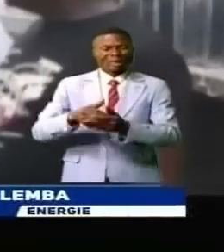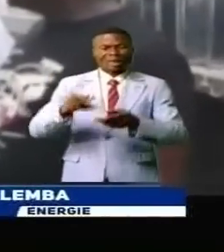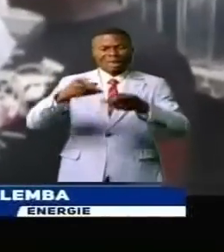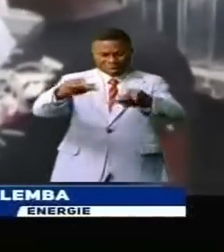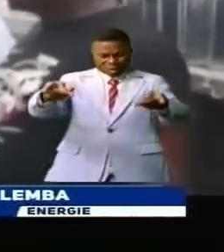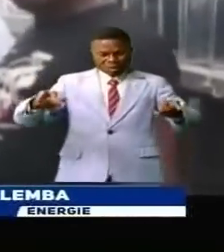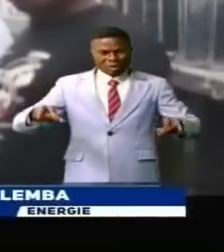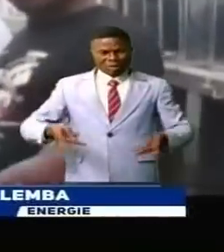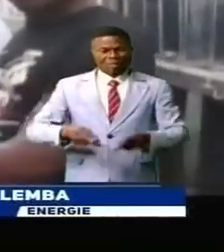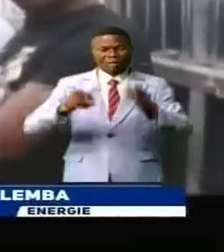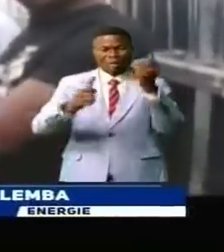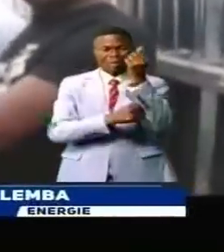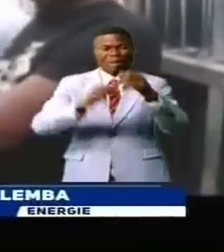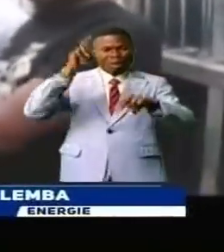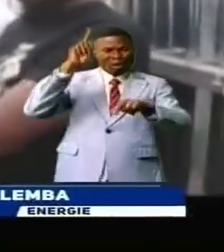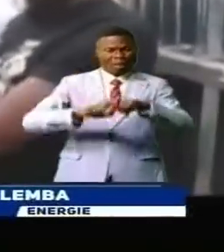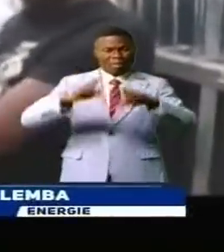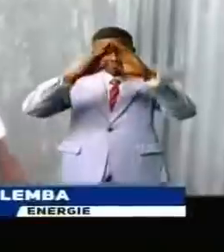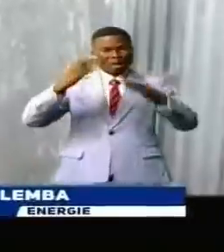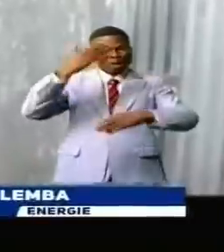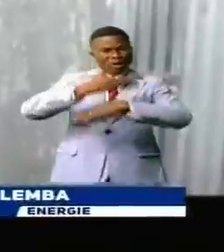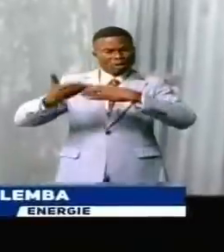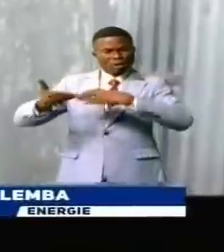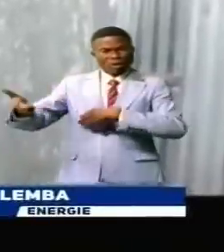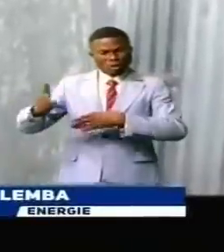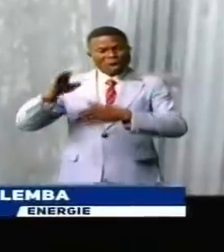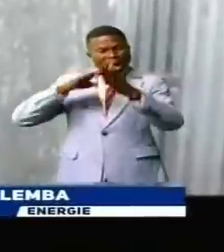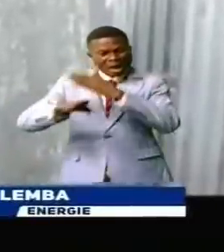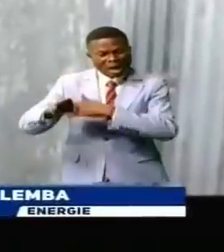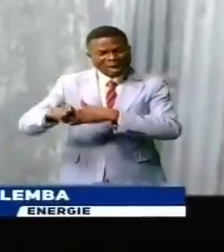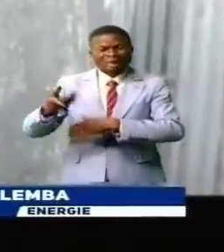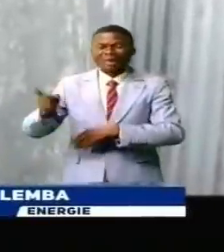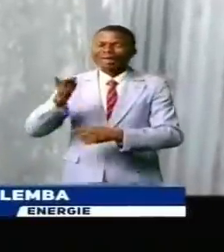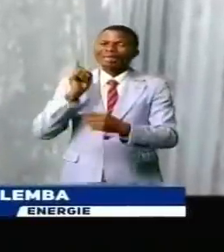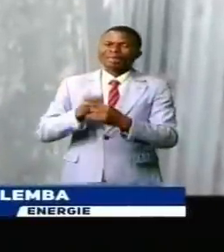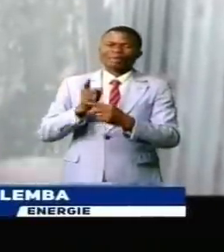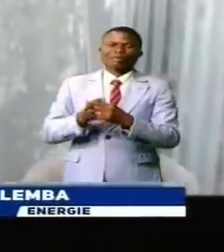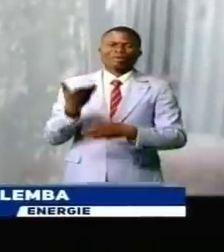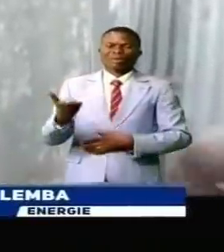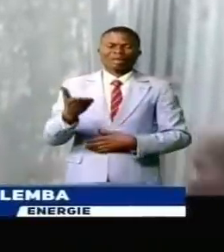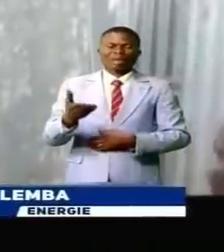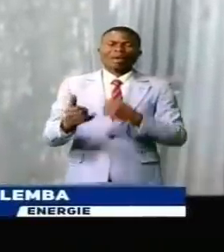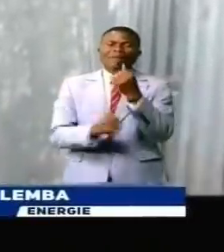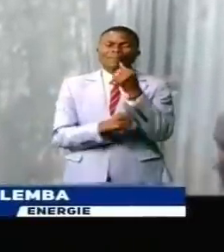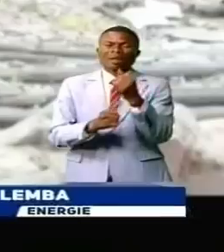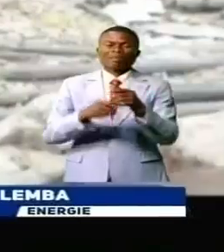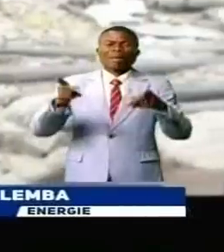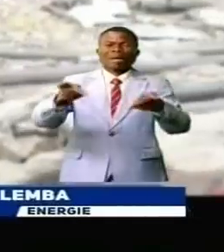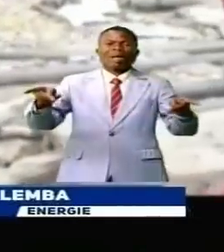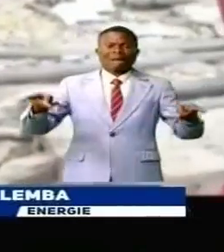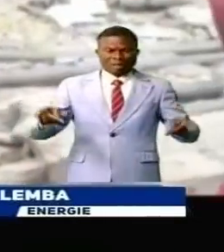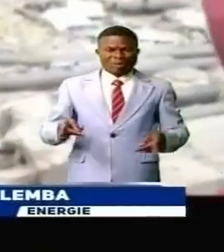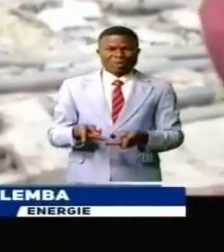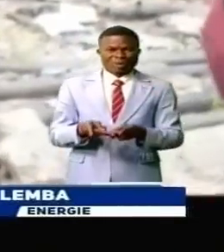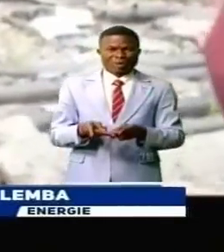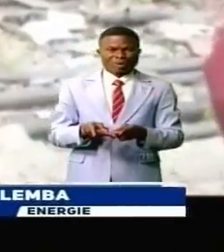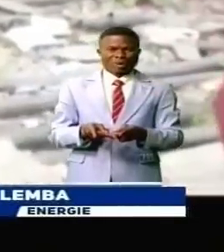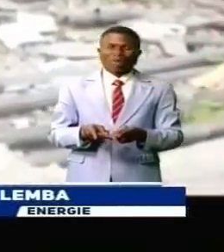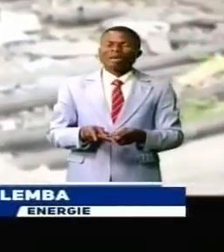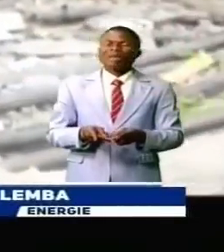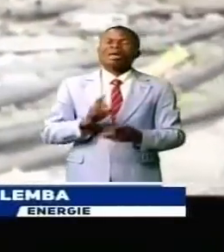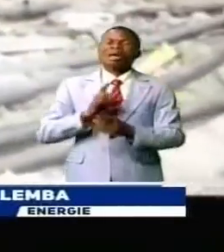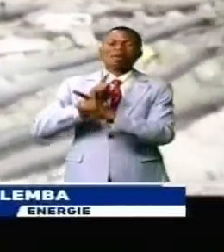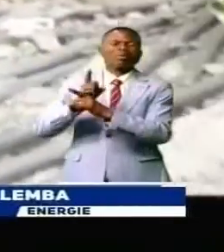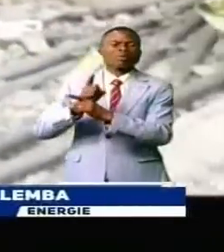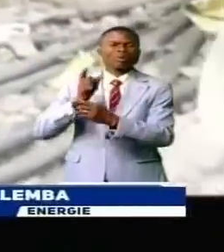parcelle abritant plusieurs maisons. L'accès à cette cabine reste difficile. Les occupants de la parcelle traversent les câbles par le